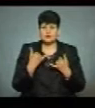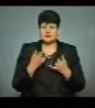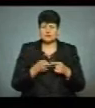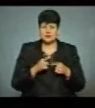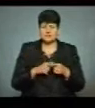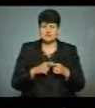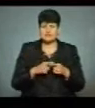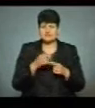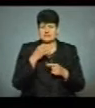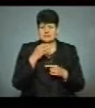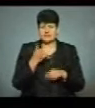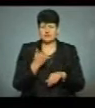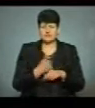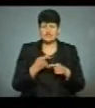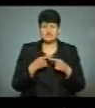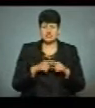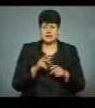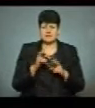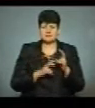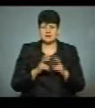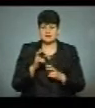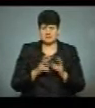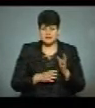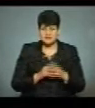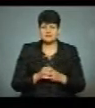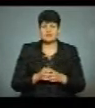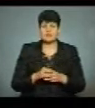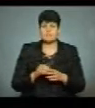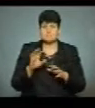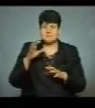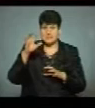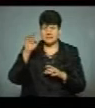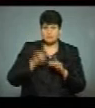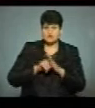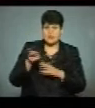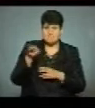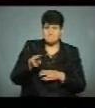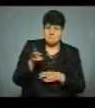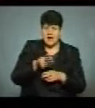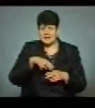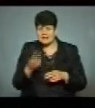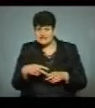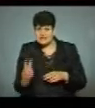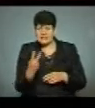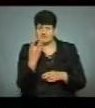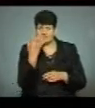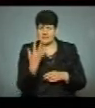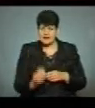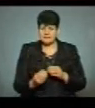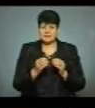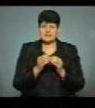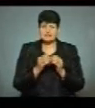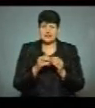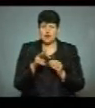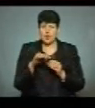інженер підприємства, яке обслуговує цю будівлю, Борислав Мостепан. Плитка почала падати 2 дні тому, 10 лютого. Про це